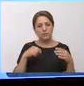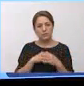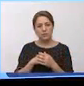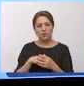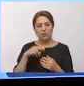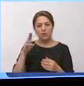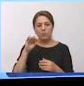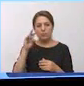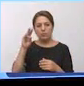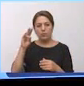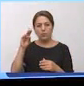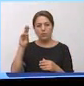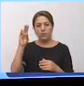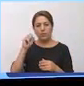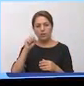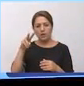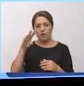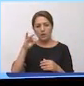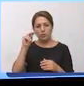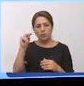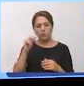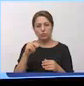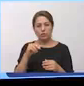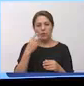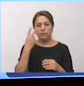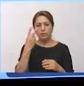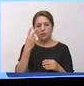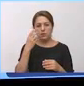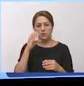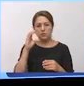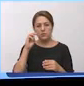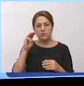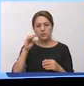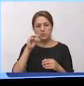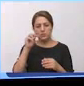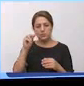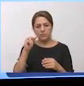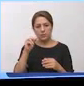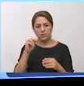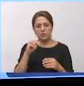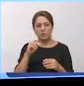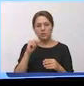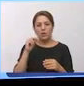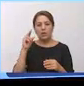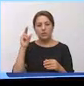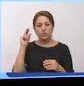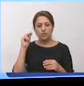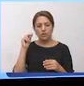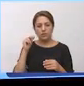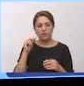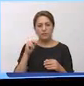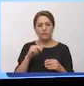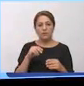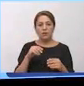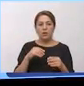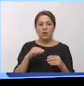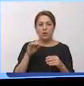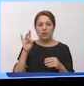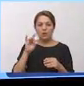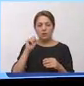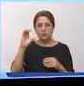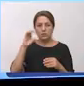По наличию второстепенных членов предложения предложения делятся на распространенные и